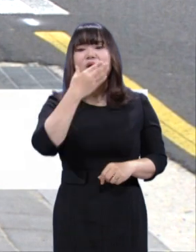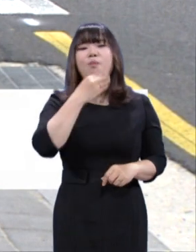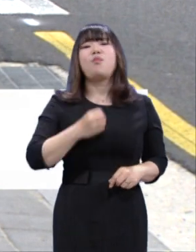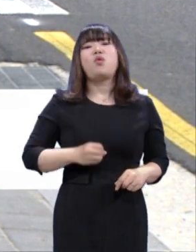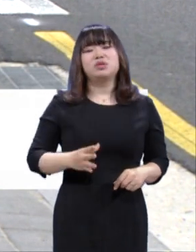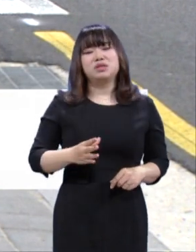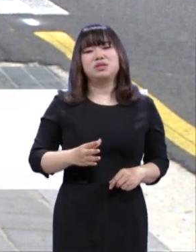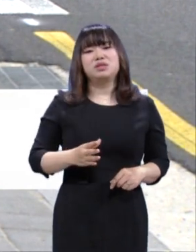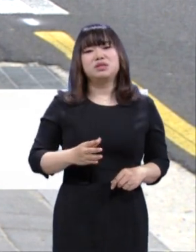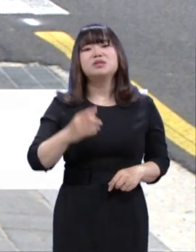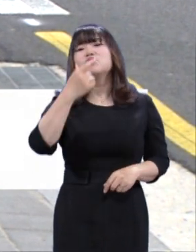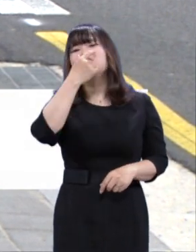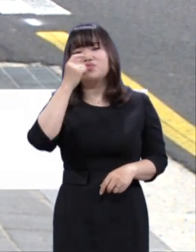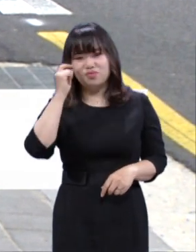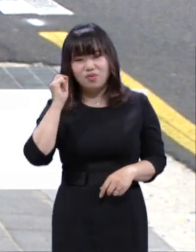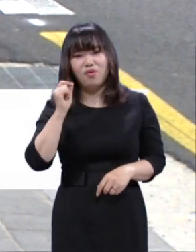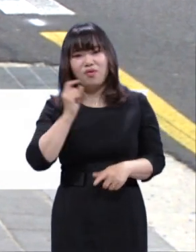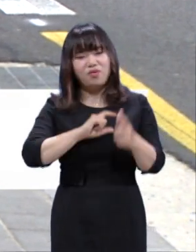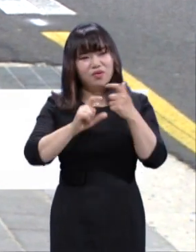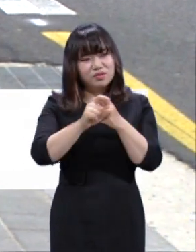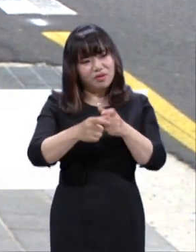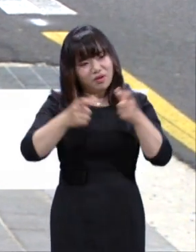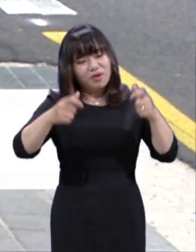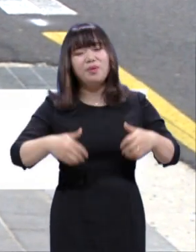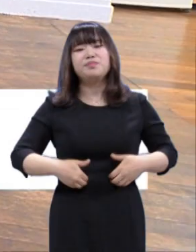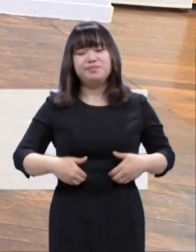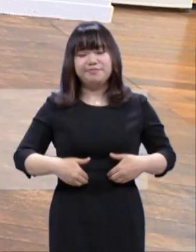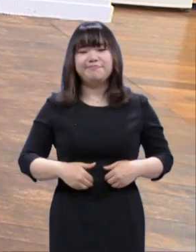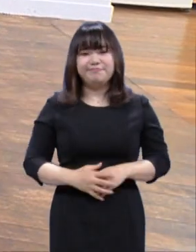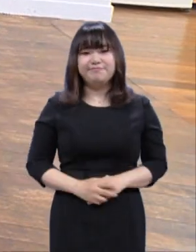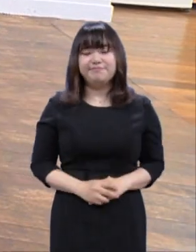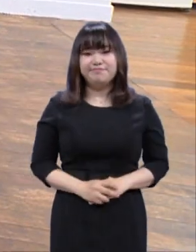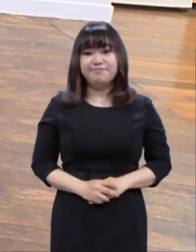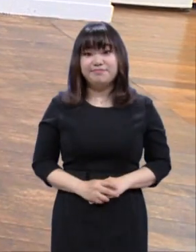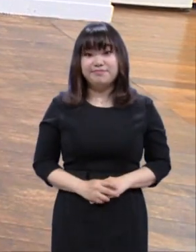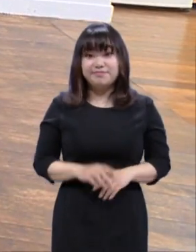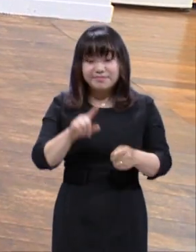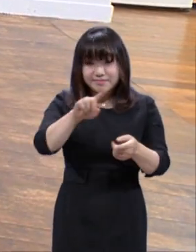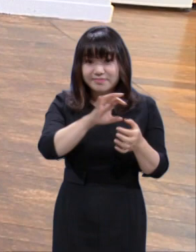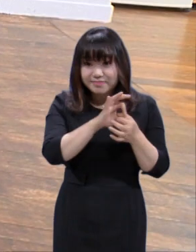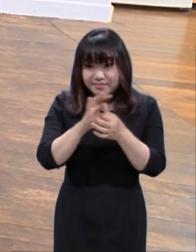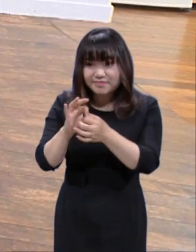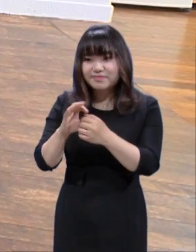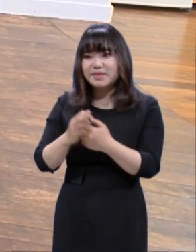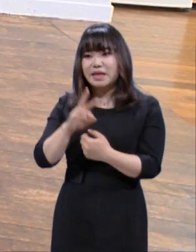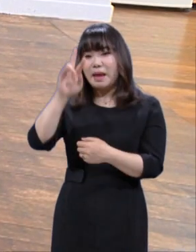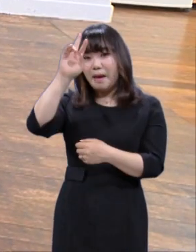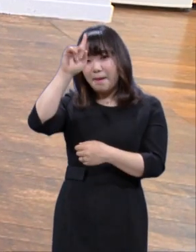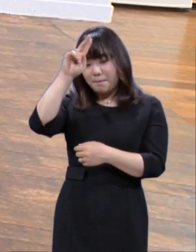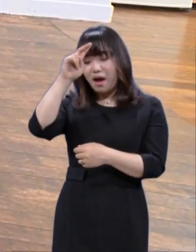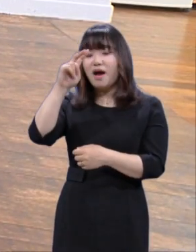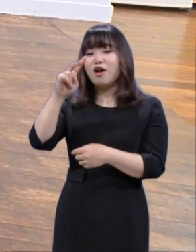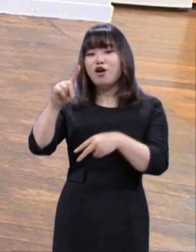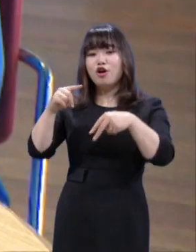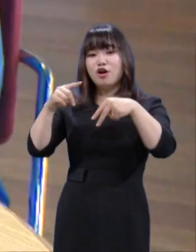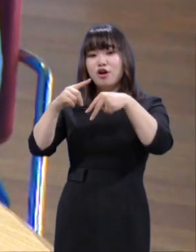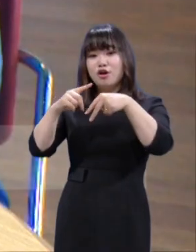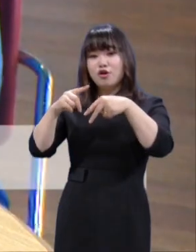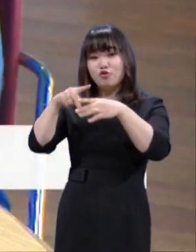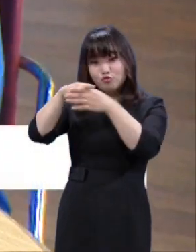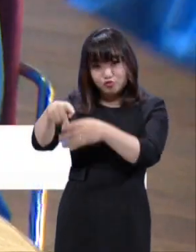좀 더 확충되고 이런 게 우리가 바람입니다. 이에 대해 더불어민주당 박운기 서대문구청장